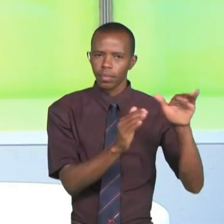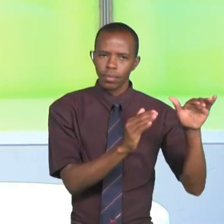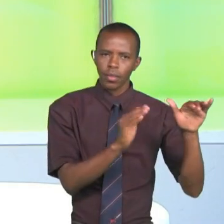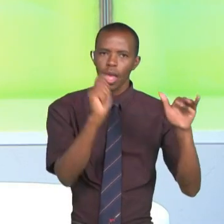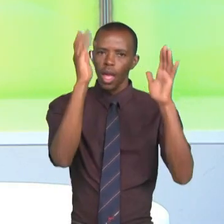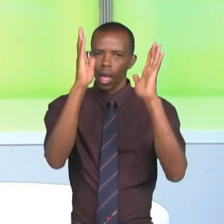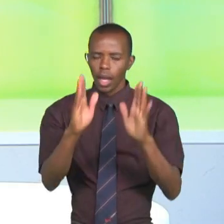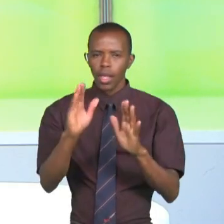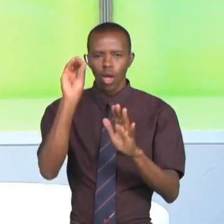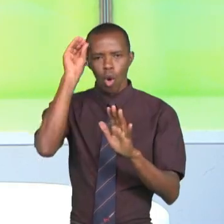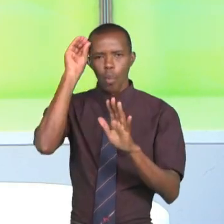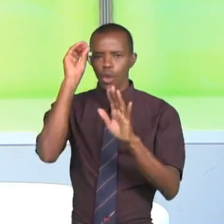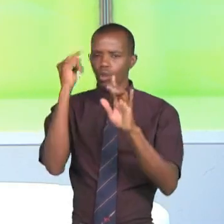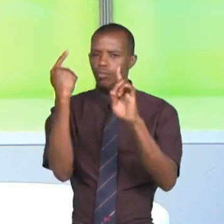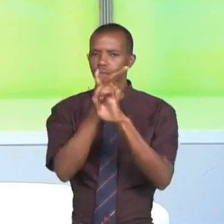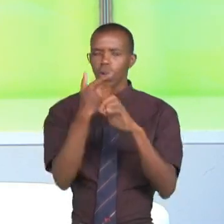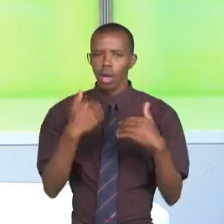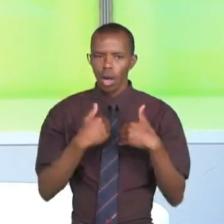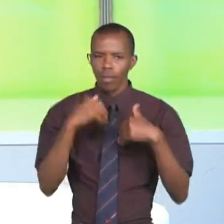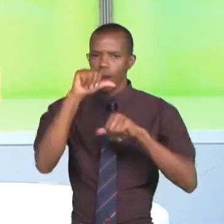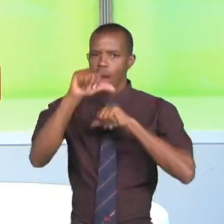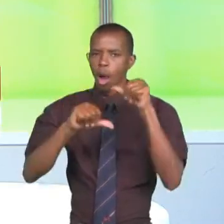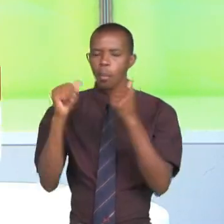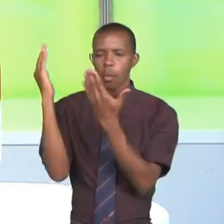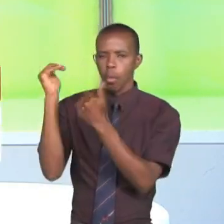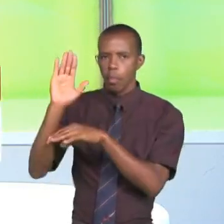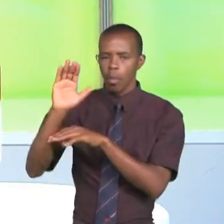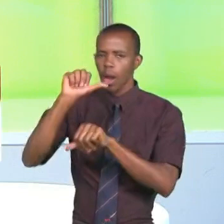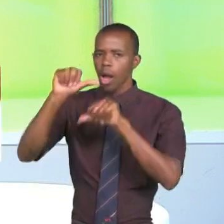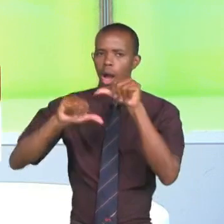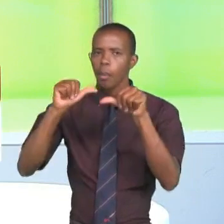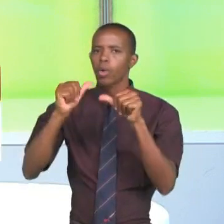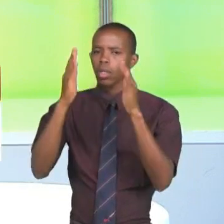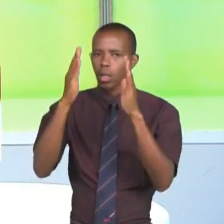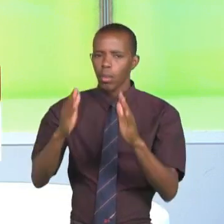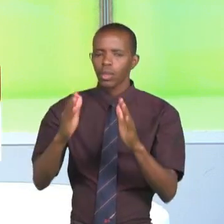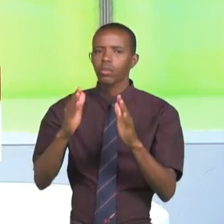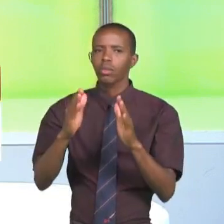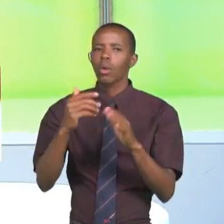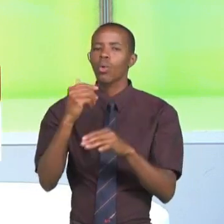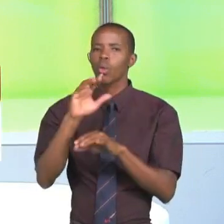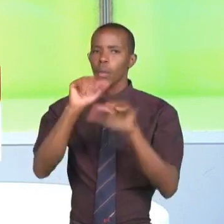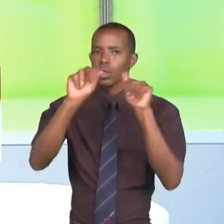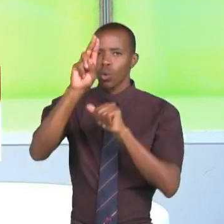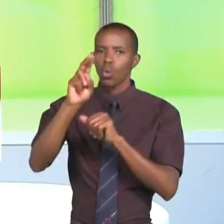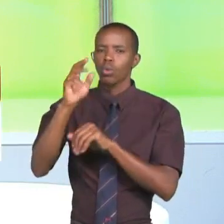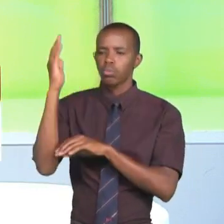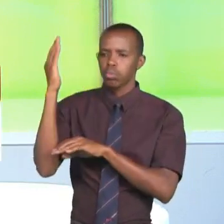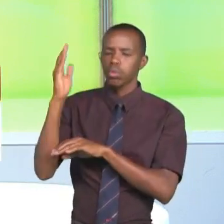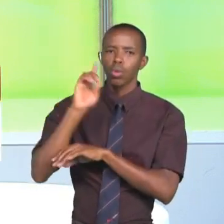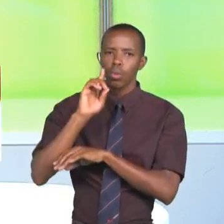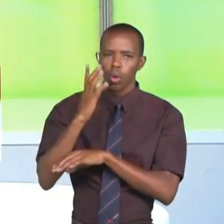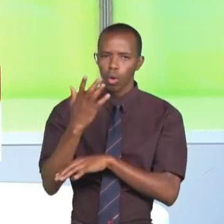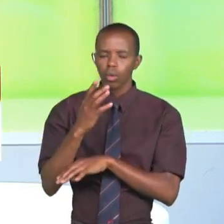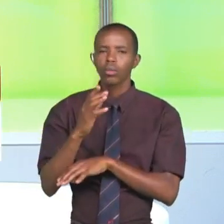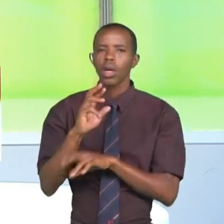Wananchi wametoa hisia changamano kuhusiana na matarajio yao kuhusu atakayosema Rais Uhuru Kenyatta iwapo atazungumza hapo kesho.